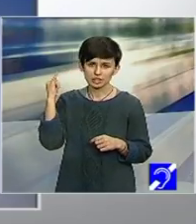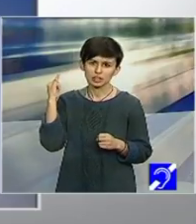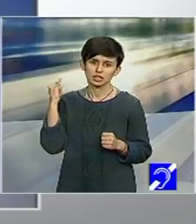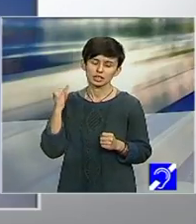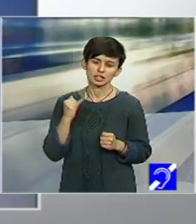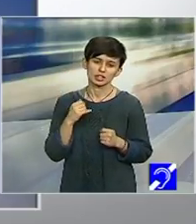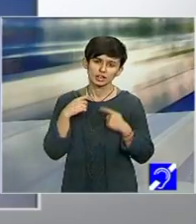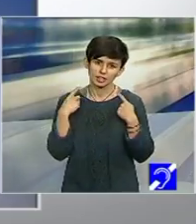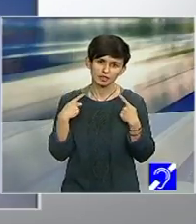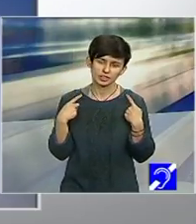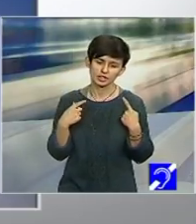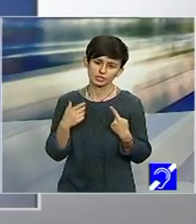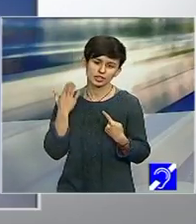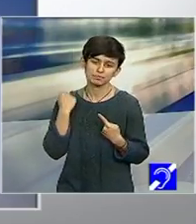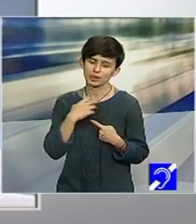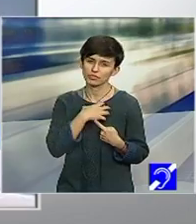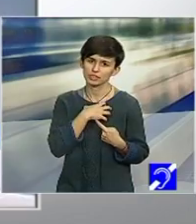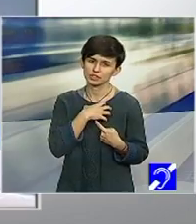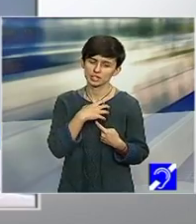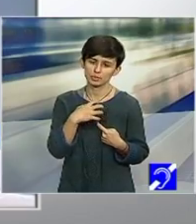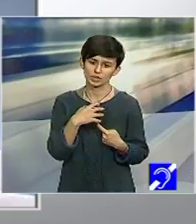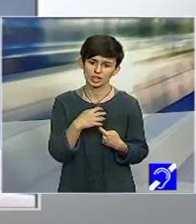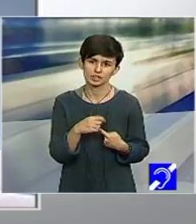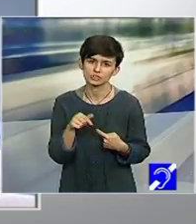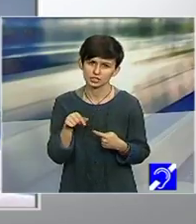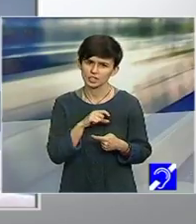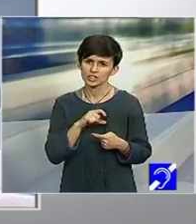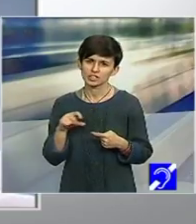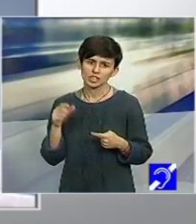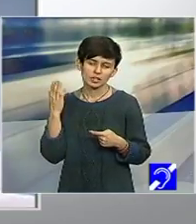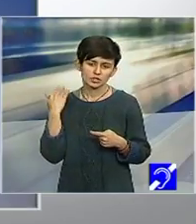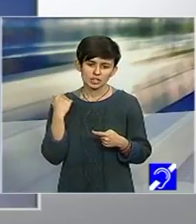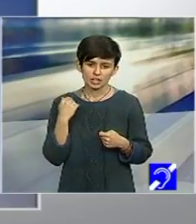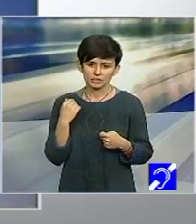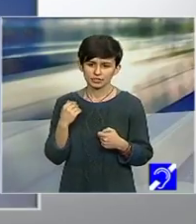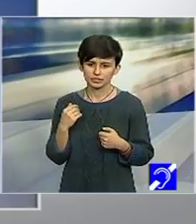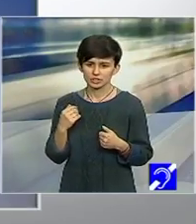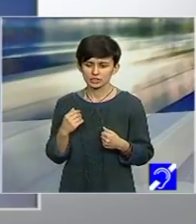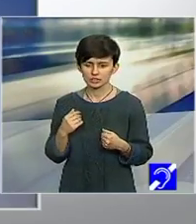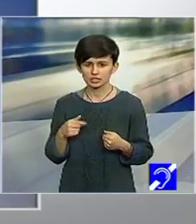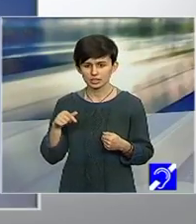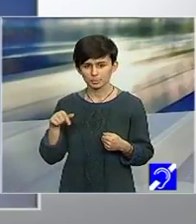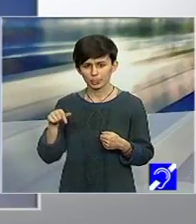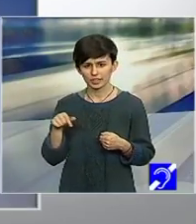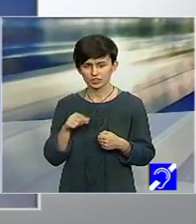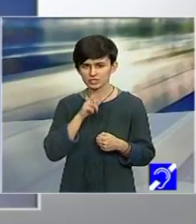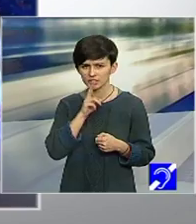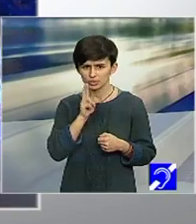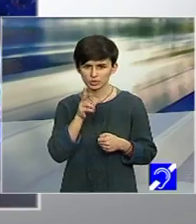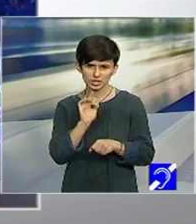a evreilor, că ei erau bogați și de aceea ei au fost s-a născut acest curent antisemit.